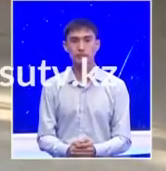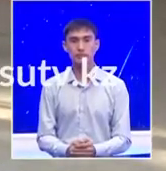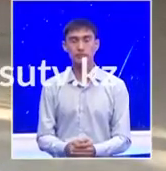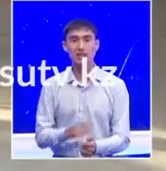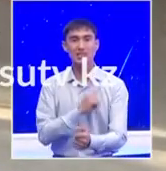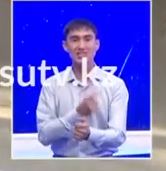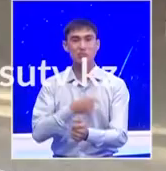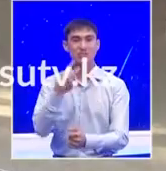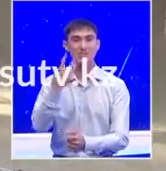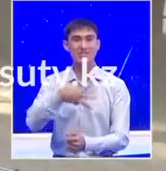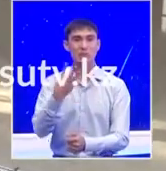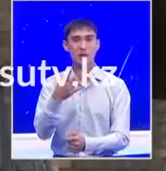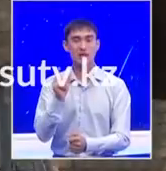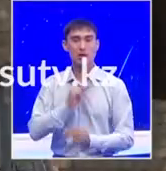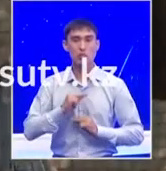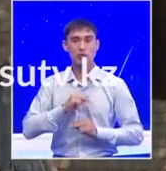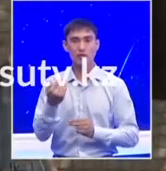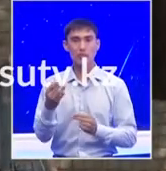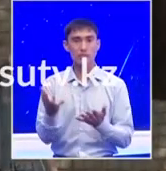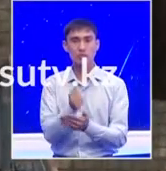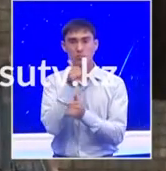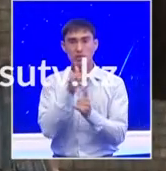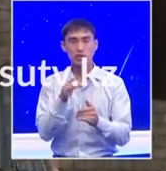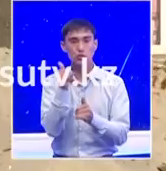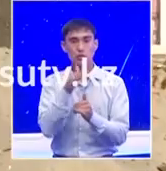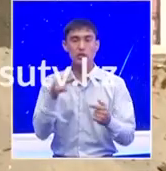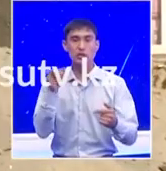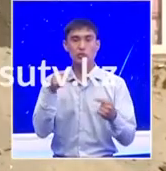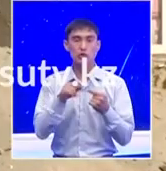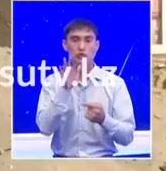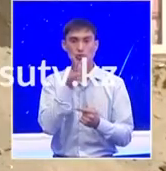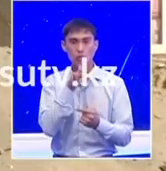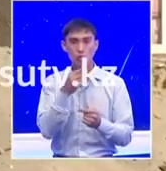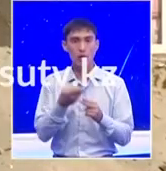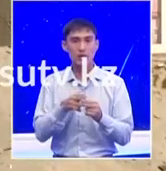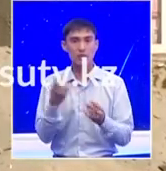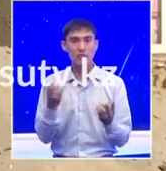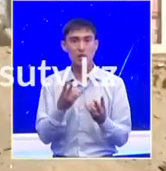Силами 35 рабочих вам не справиться, и вы не успеете к сроку. Поэтому вам